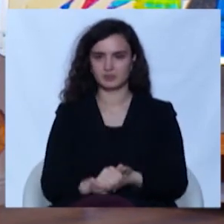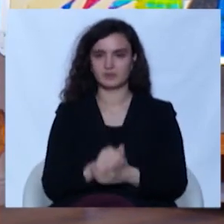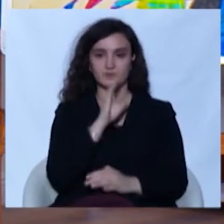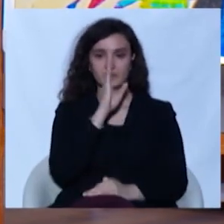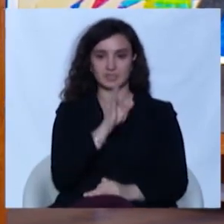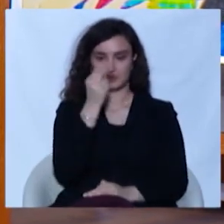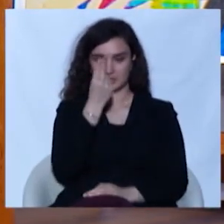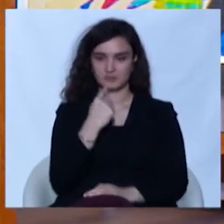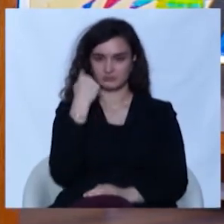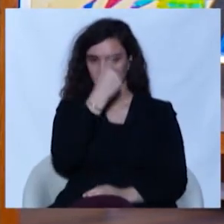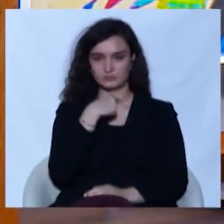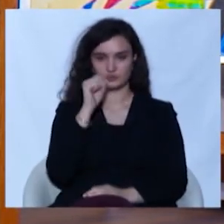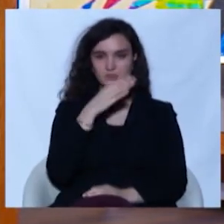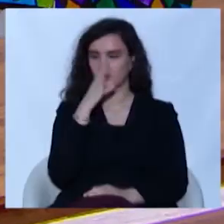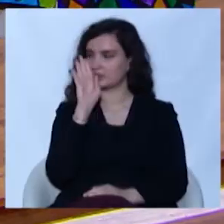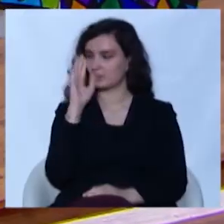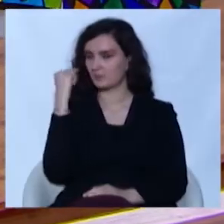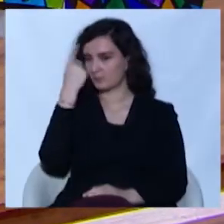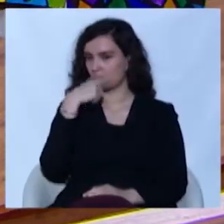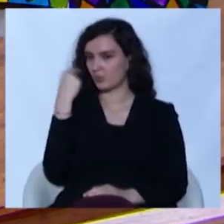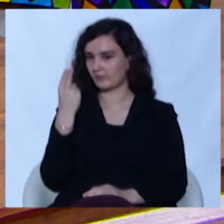როცა ვხატავთ, შეიძლება იყოს პროფილში,